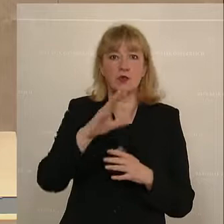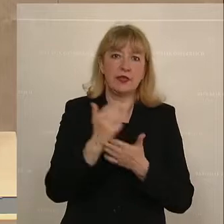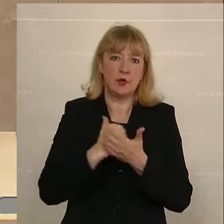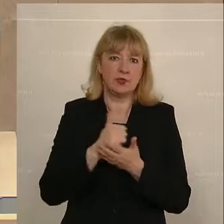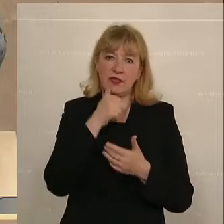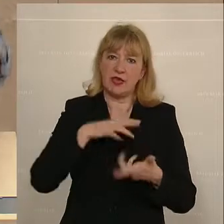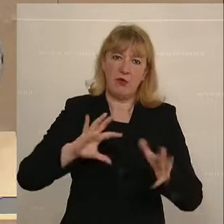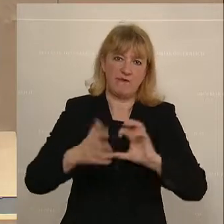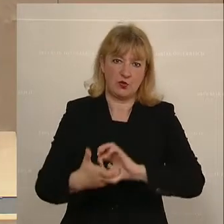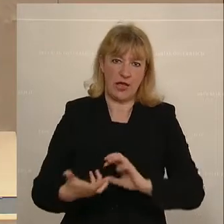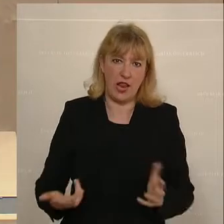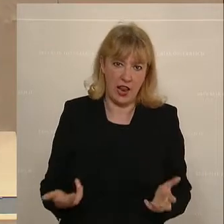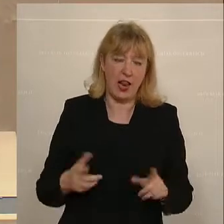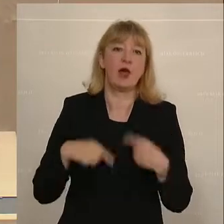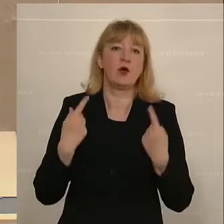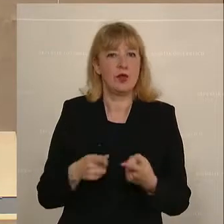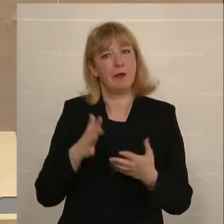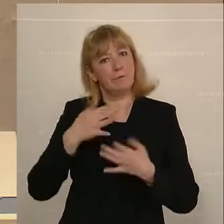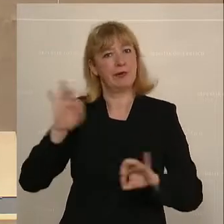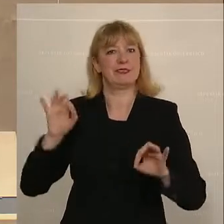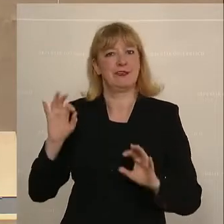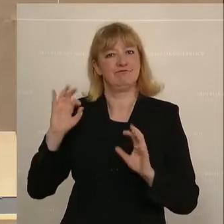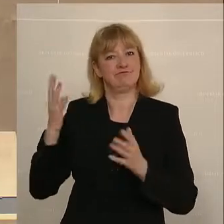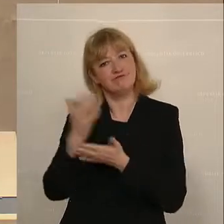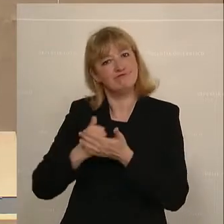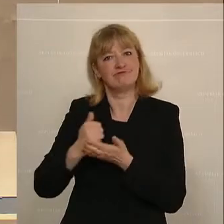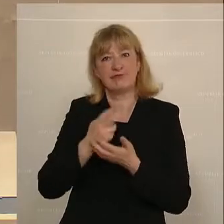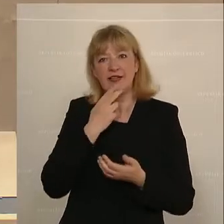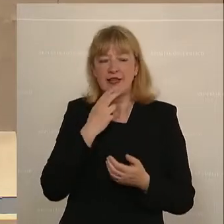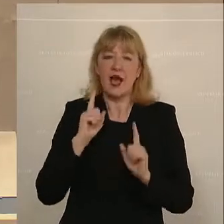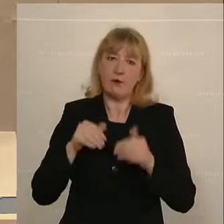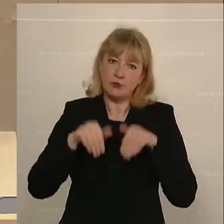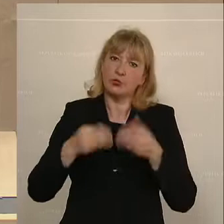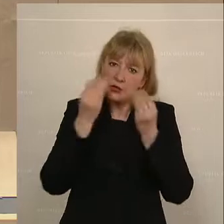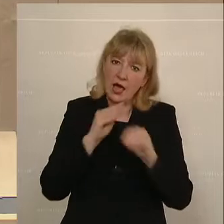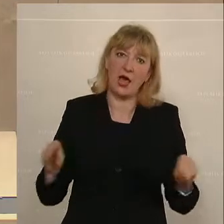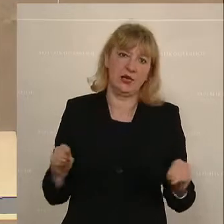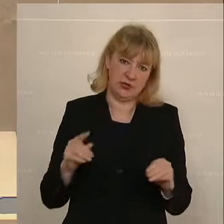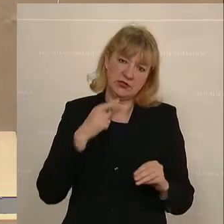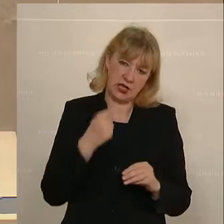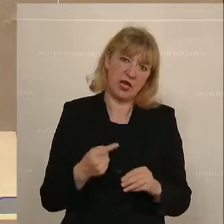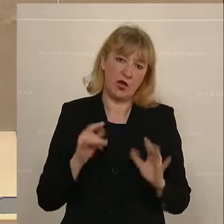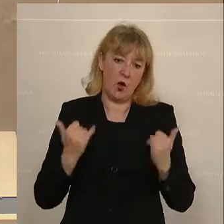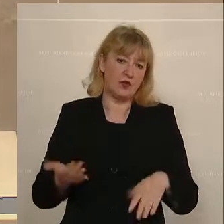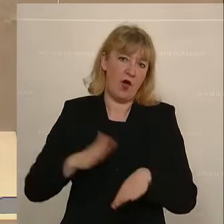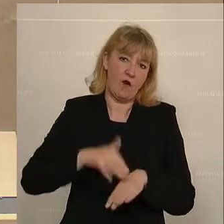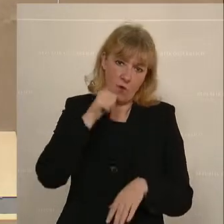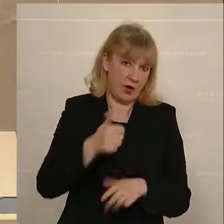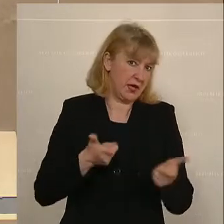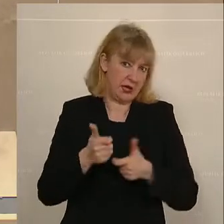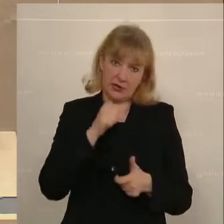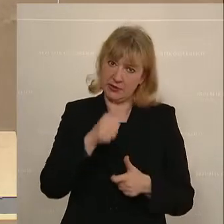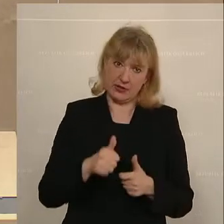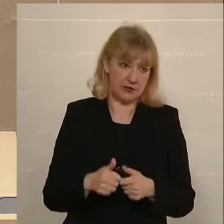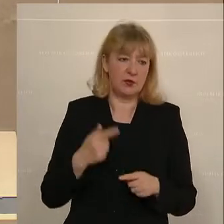mehr fossil und das Ganze dann auch noch effizient. Aber ehrlich muss man auch sein in der Debatte, von heute auf morgen geht das nicht